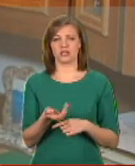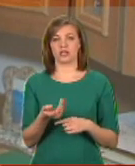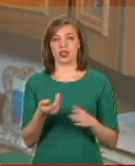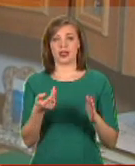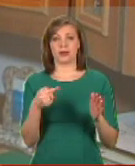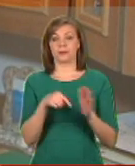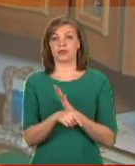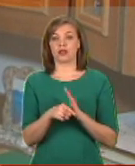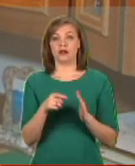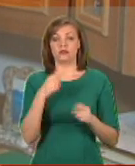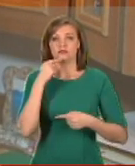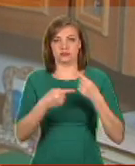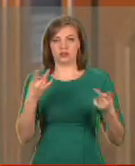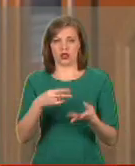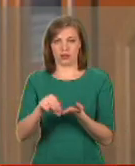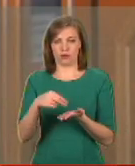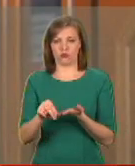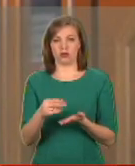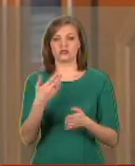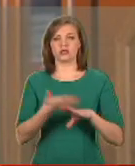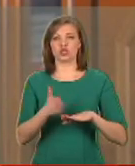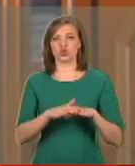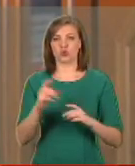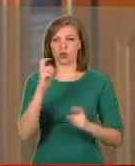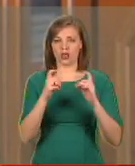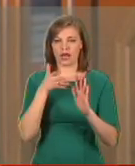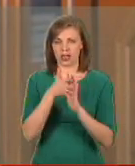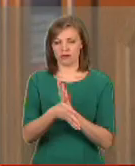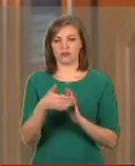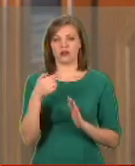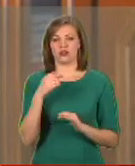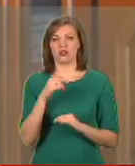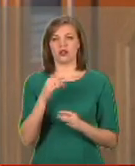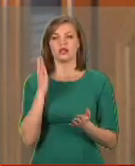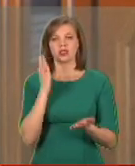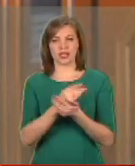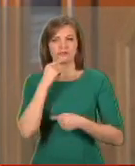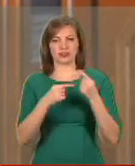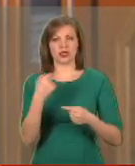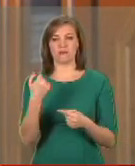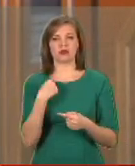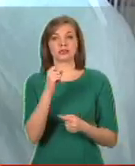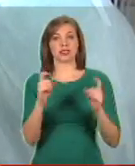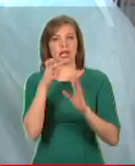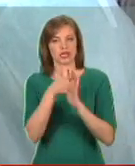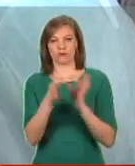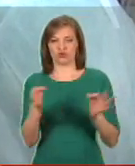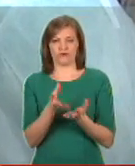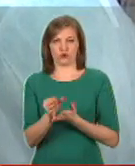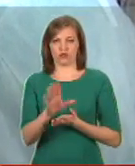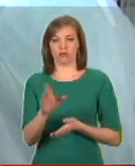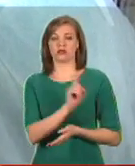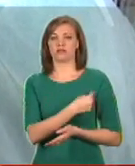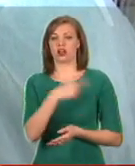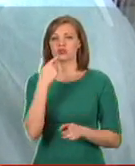То есть их необходимо покупать. Но тяжелая химия, она в принципе у них є завжди. Ми за нею нічого не платимо. Лікарі кажуть,